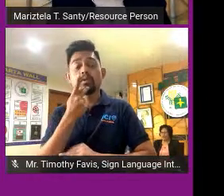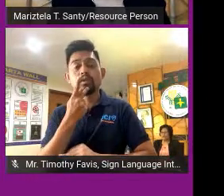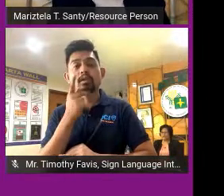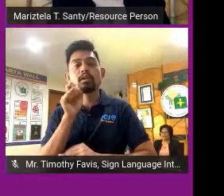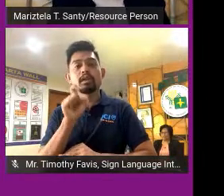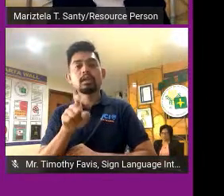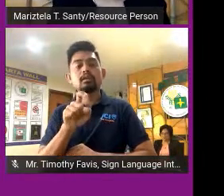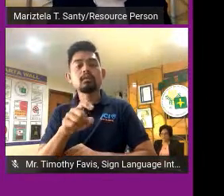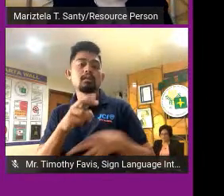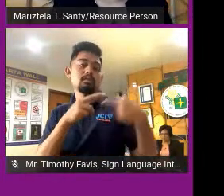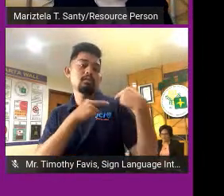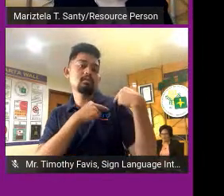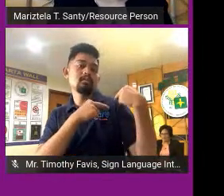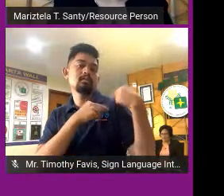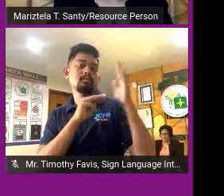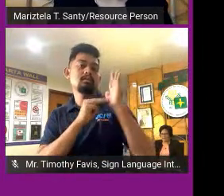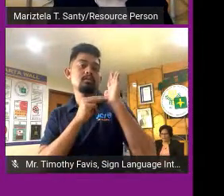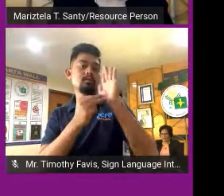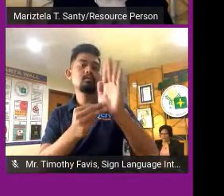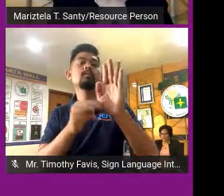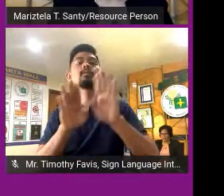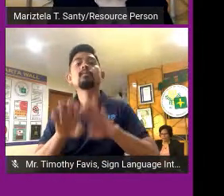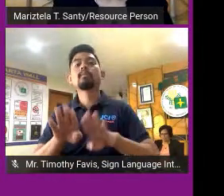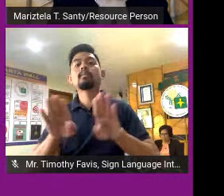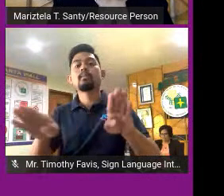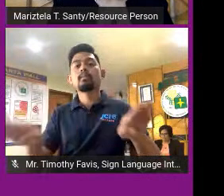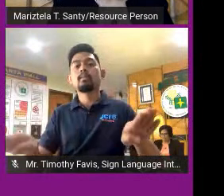role models to their children.